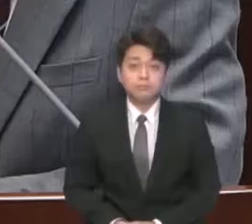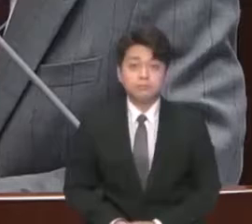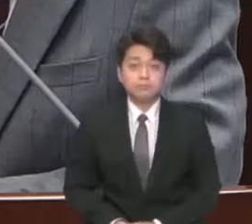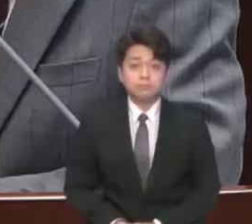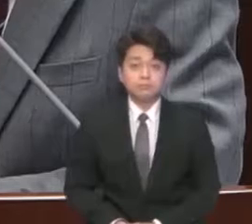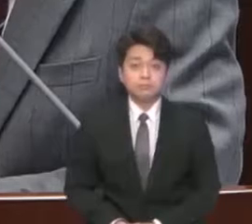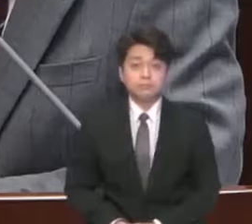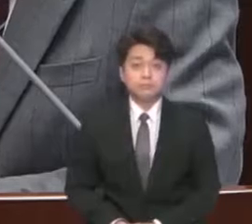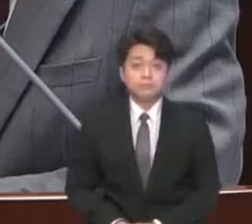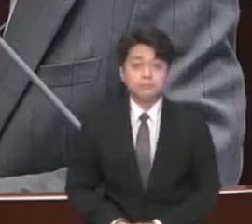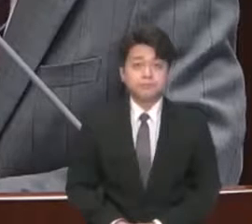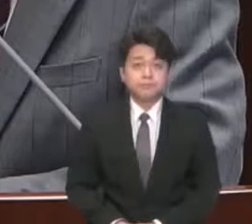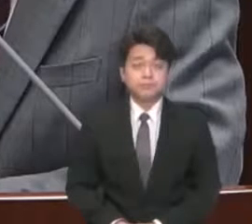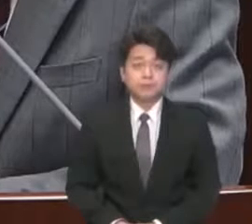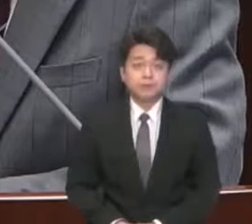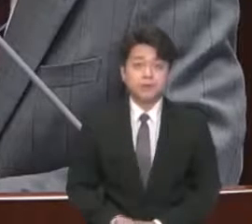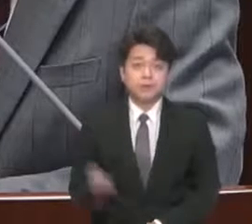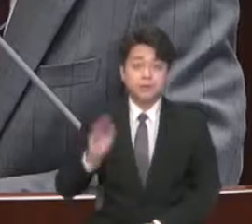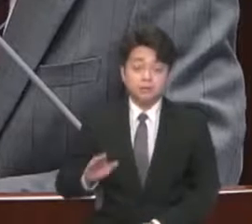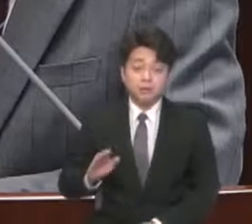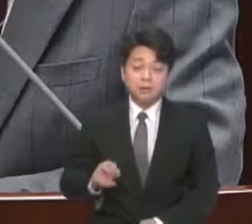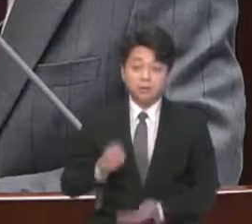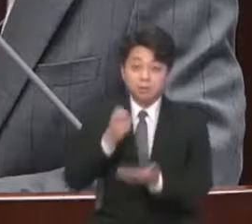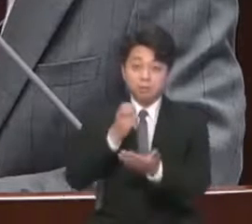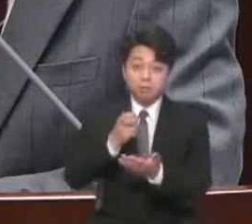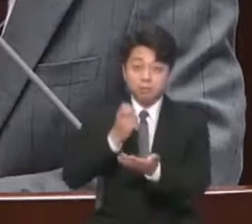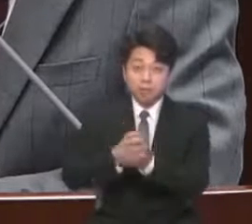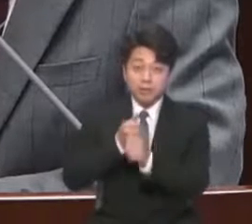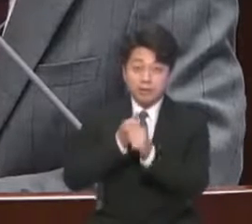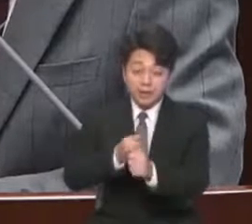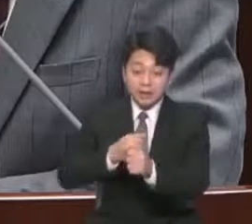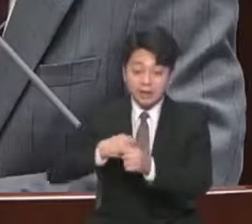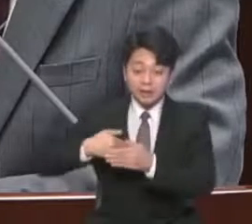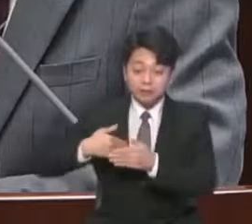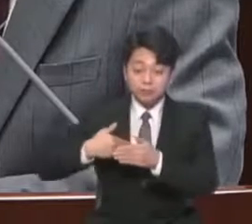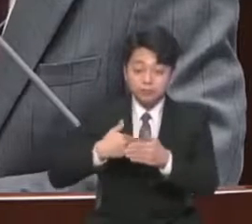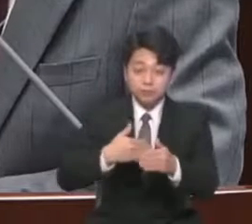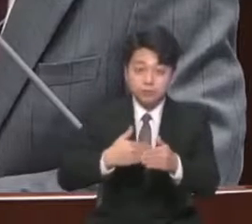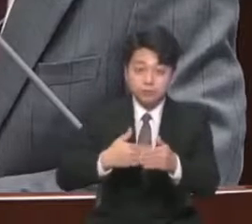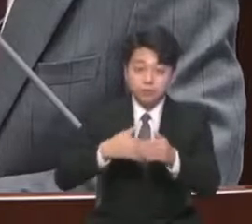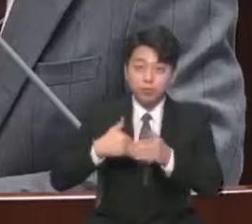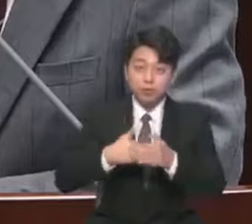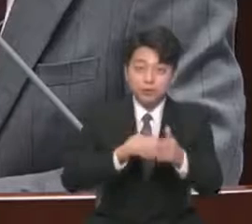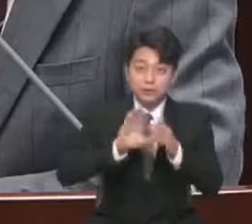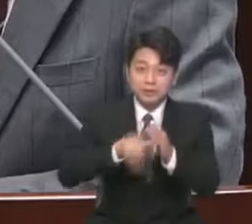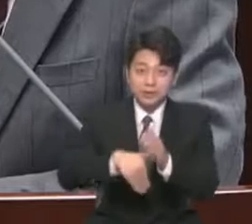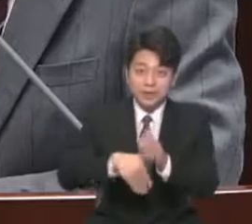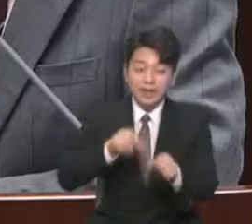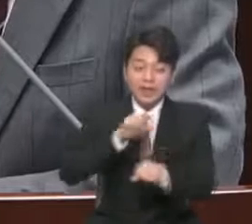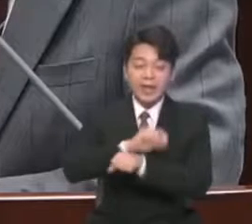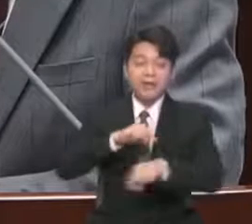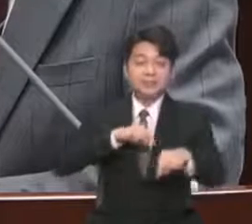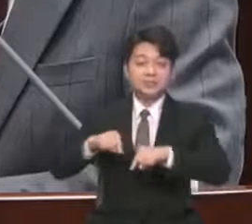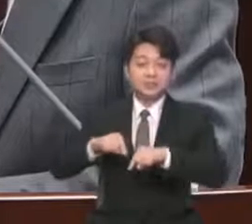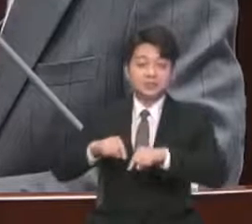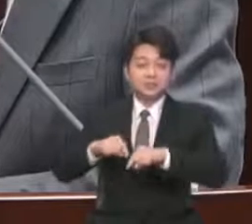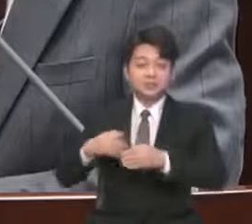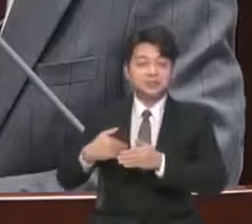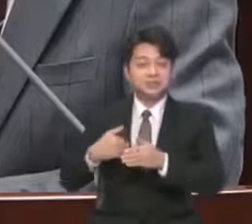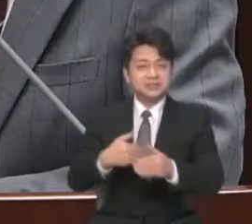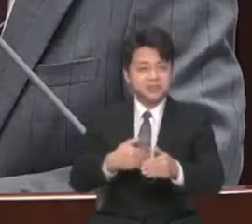그렇게 진행을 했으면은 거기에 따른 후속 조치 행정 처리를 해야 되는데 행정 처리 절차가 지금